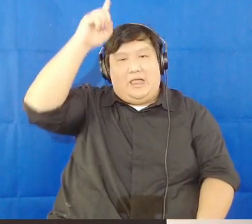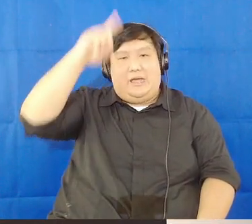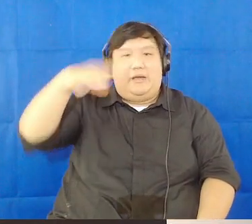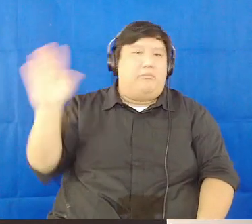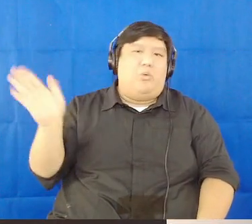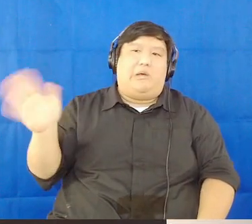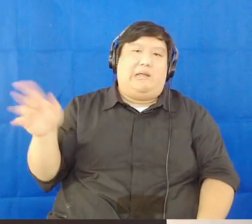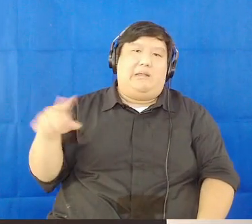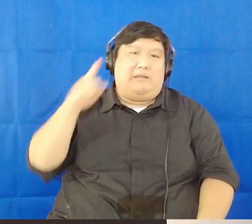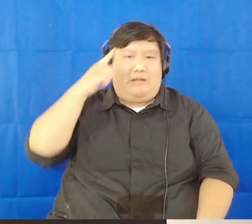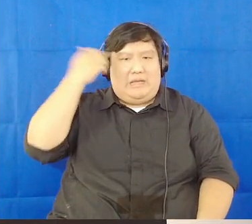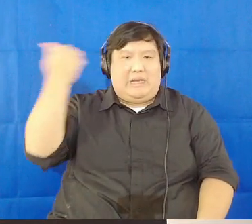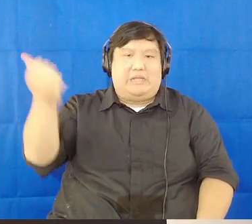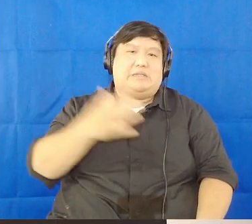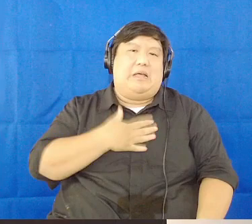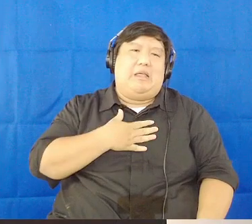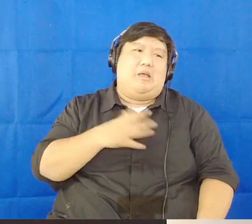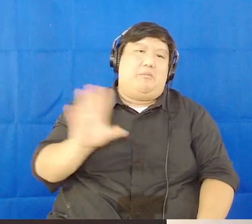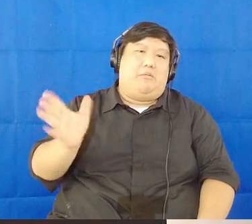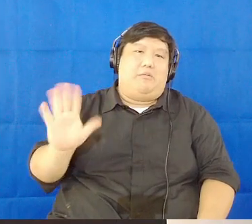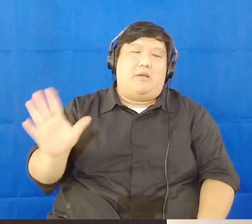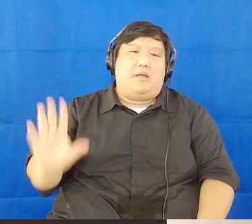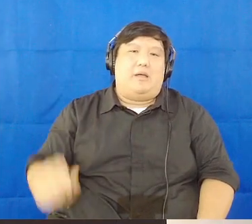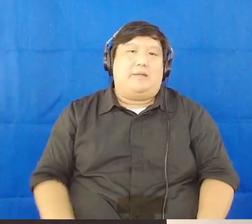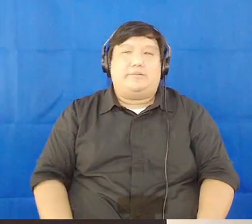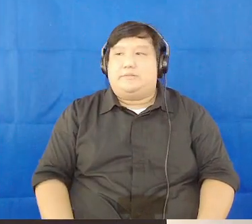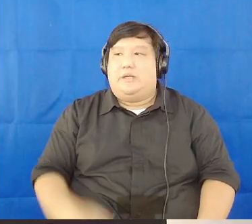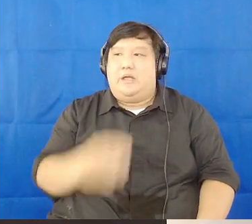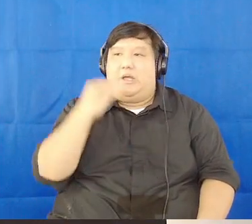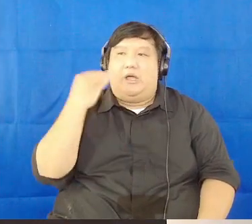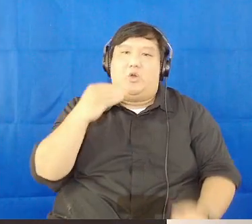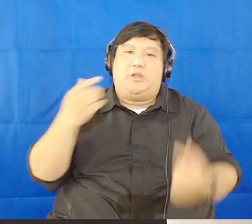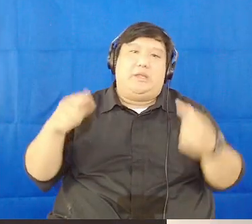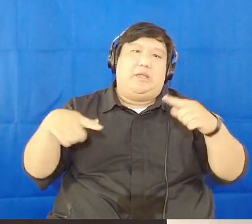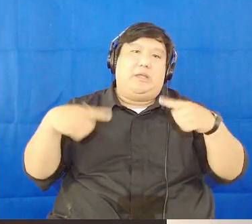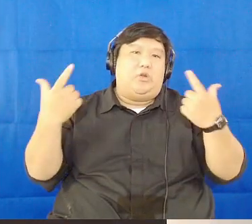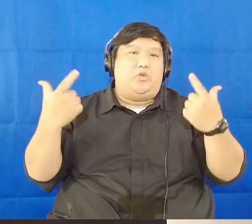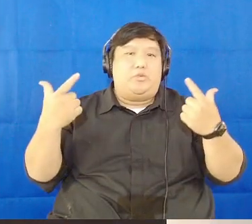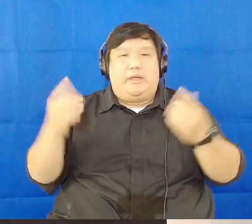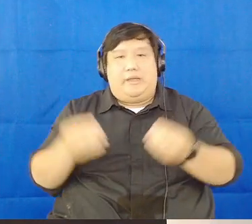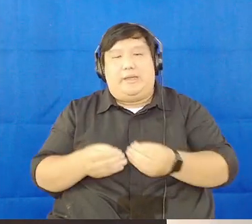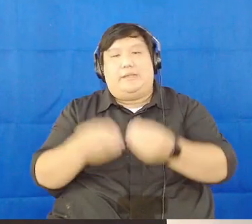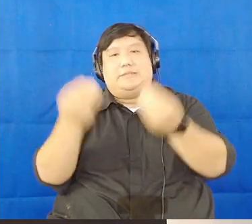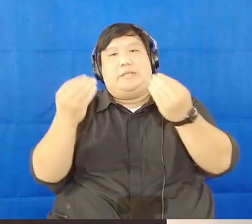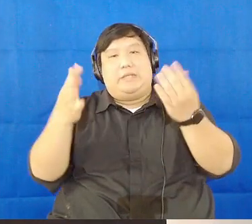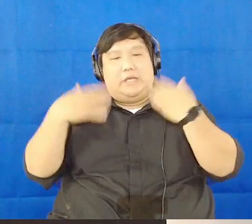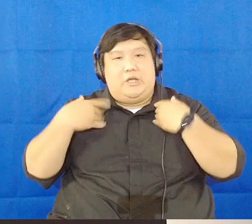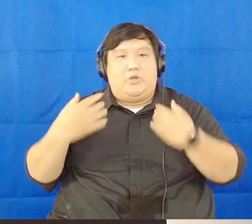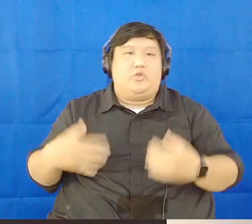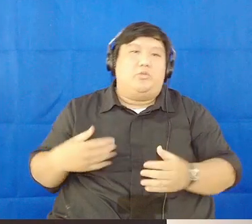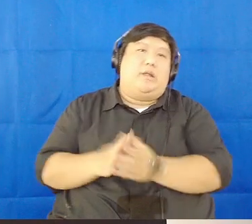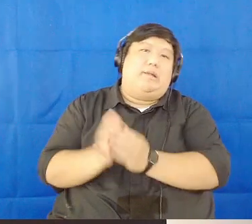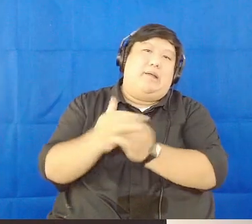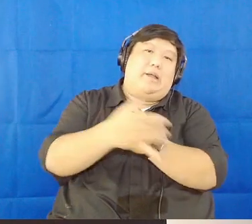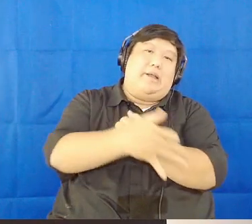lagi, roti hidup, Ekaristi, tubuh dan darah, kehadiran Kristus atau apapun istilahnya yang kita